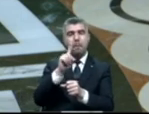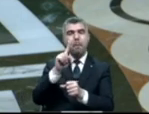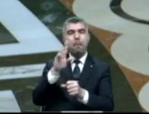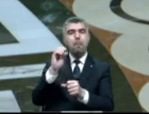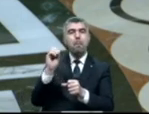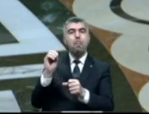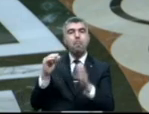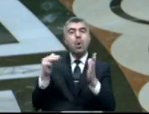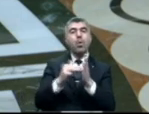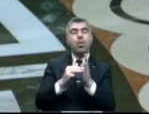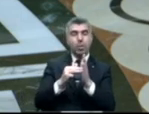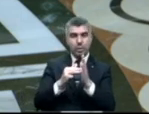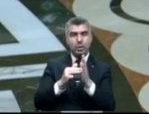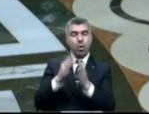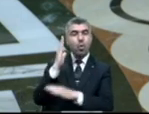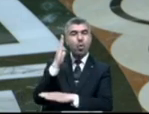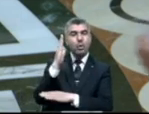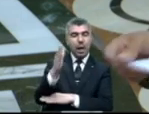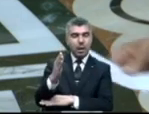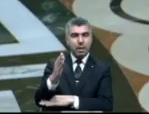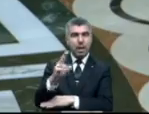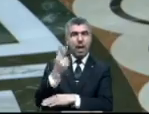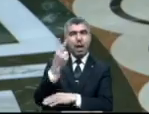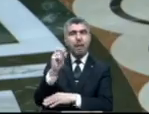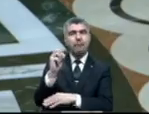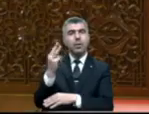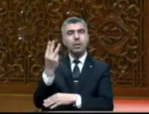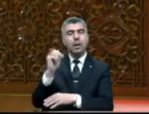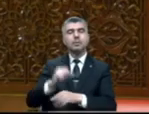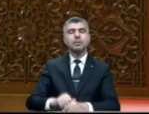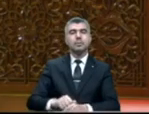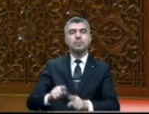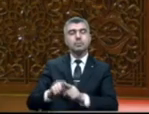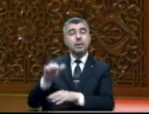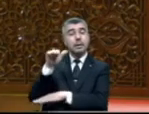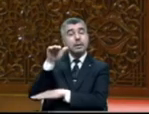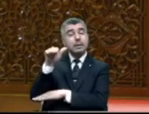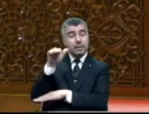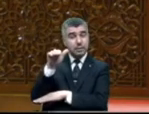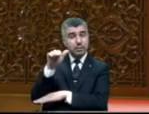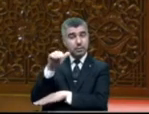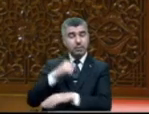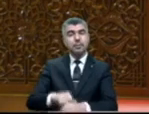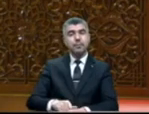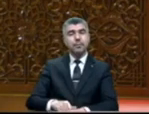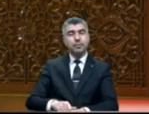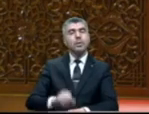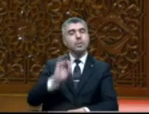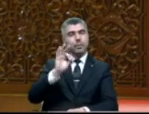ديال الهكتار ان شاء الله من هنا ل 2030. الابل السيد المستشار المحترم،